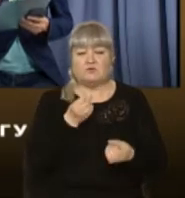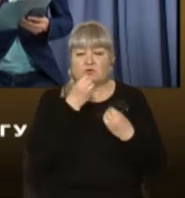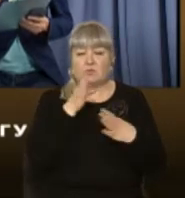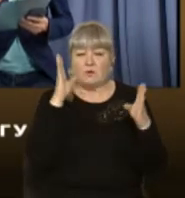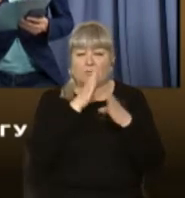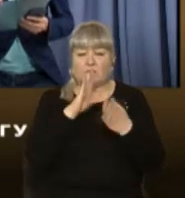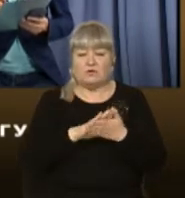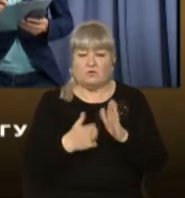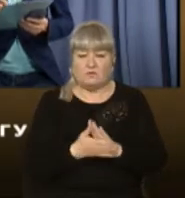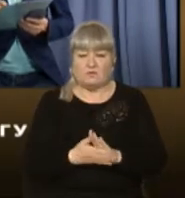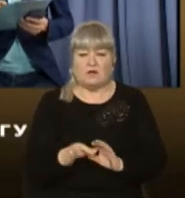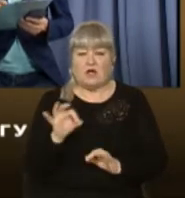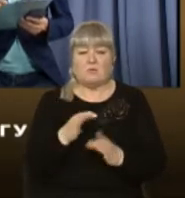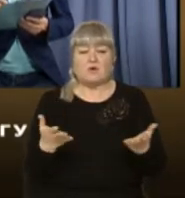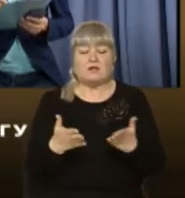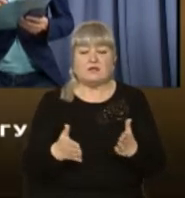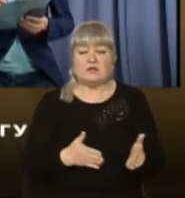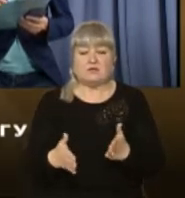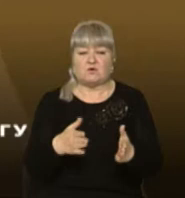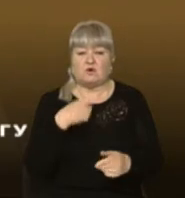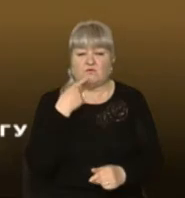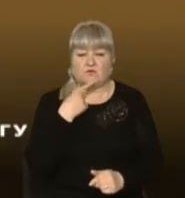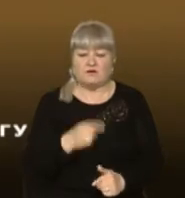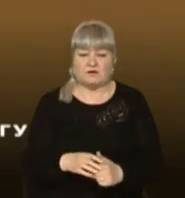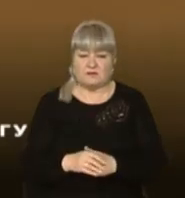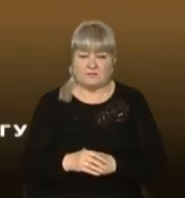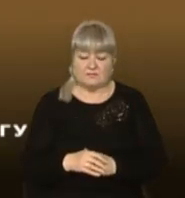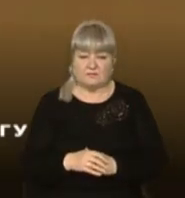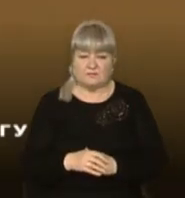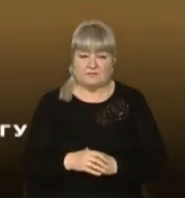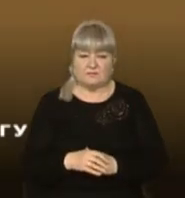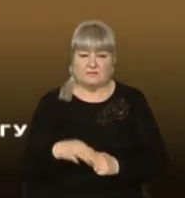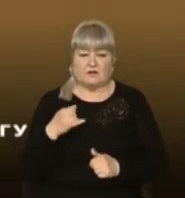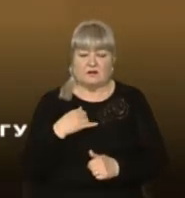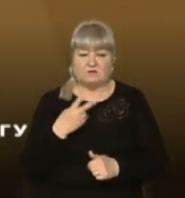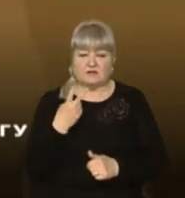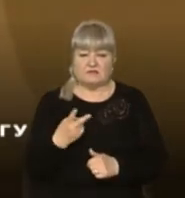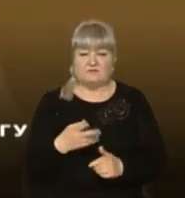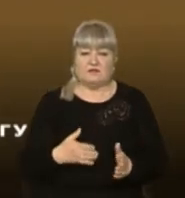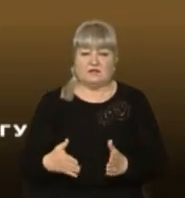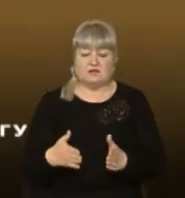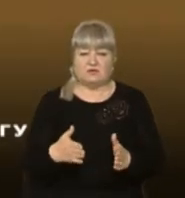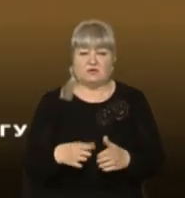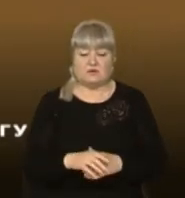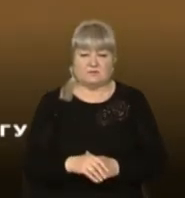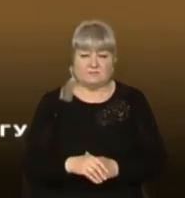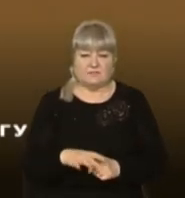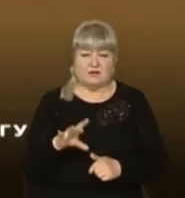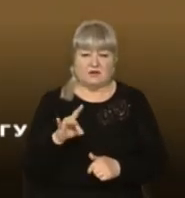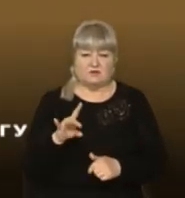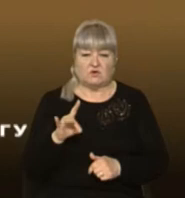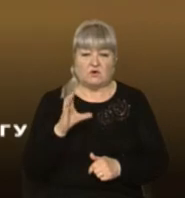саме дороги йде мова тут? Ну, у нас дві автомобільні дороги. Це Нижинковче Самбір,